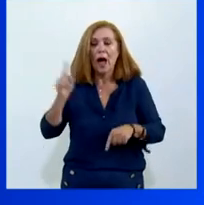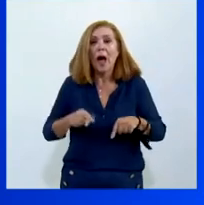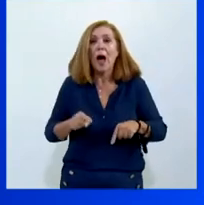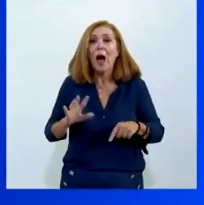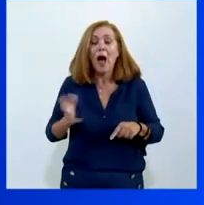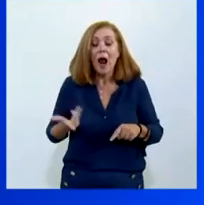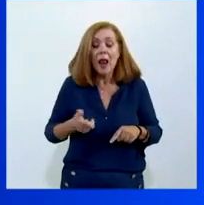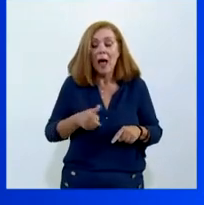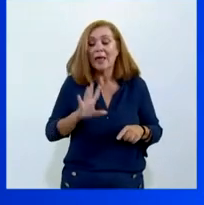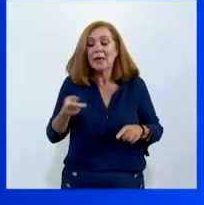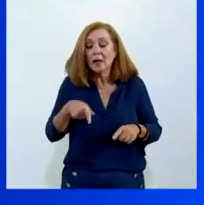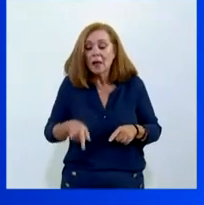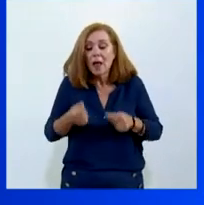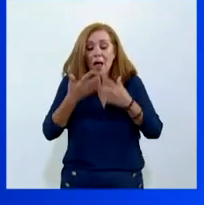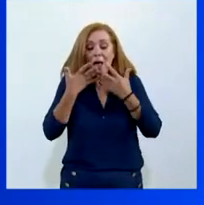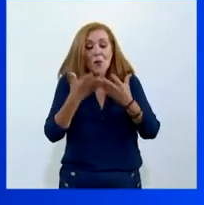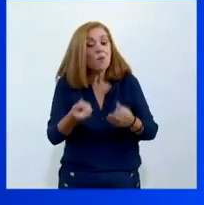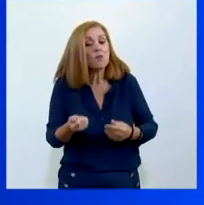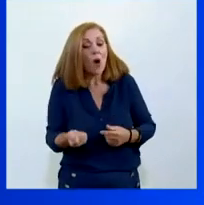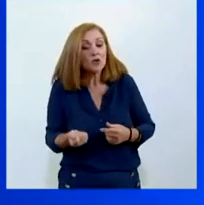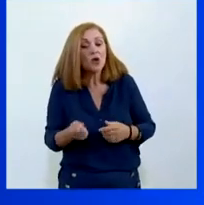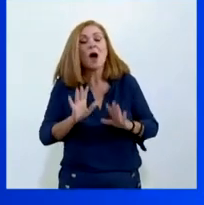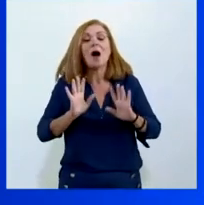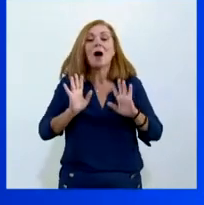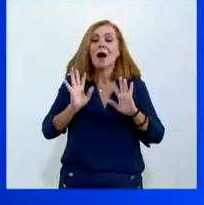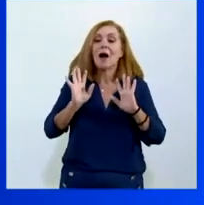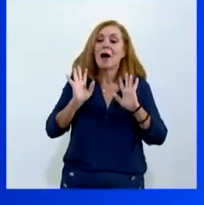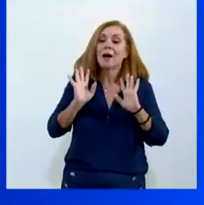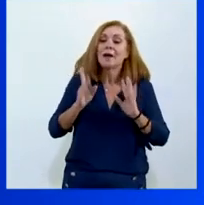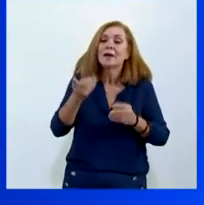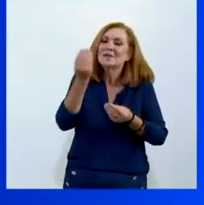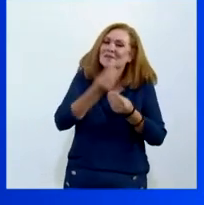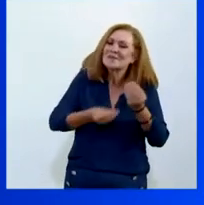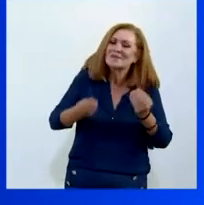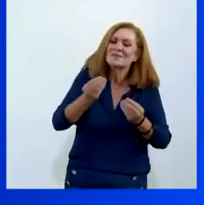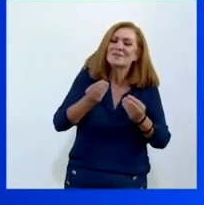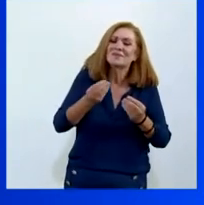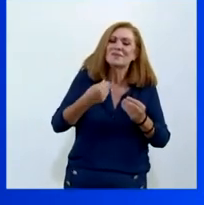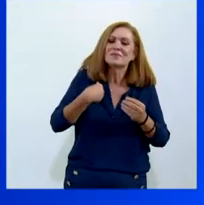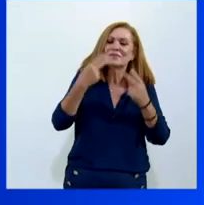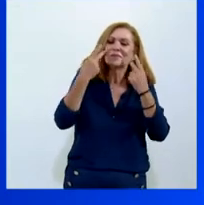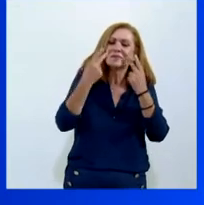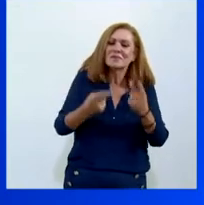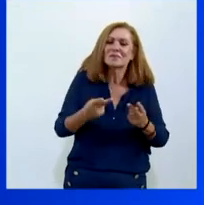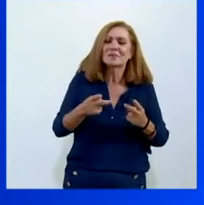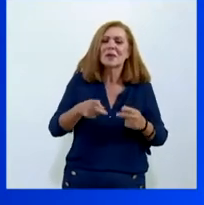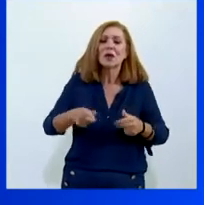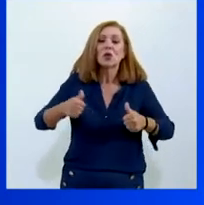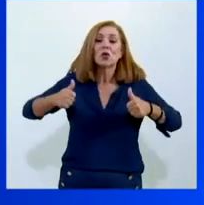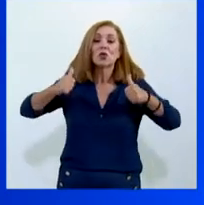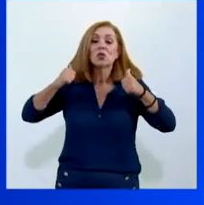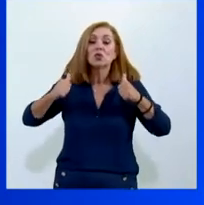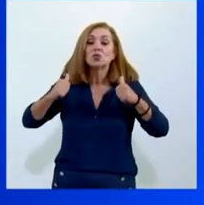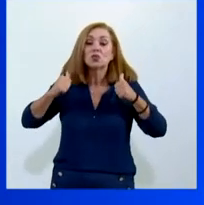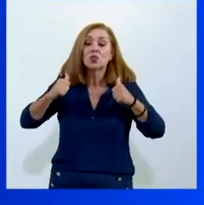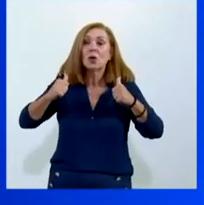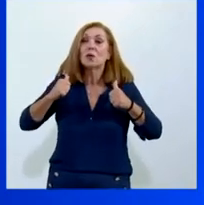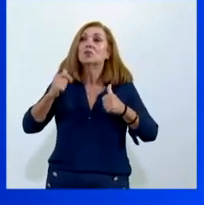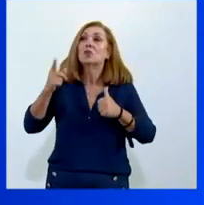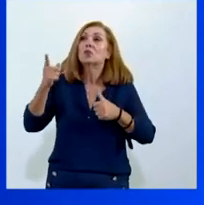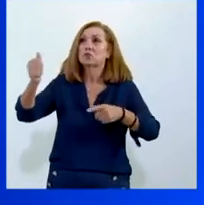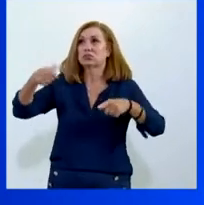οι άνθρωποι που έρχονται. Άρα, να κατευθύνουμε το τουριστικό μας προϊόν περισσότερο σε τουρισμό υψηλότερου διαθέσιμου